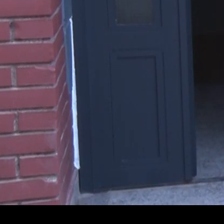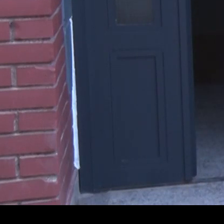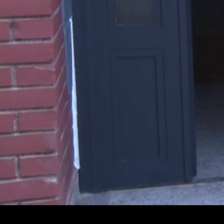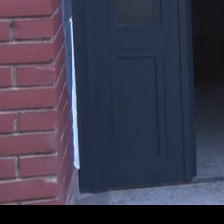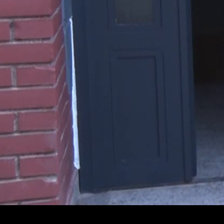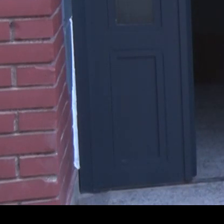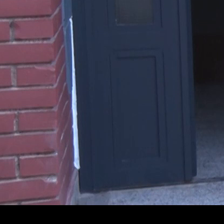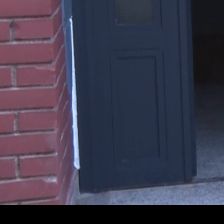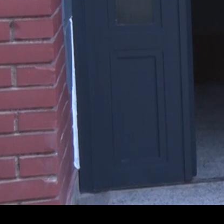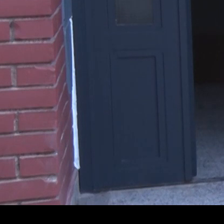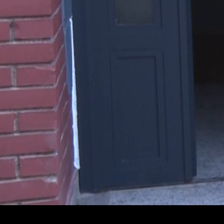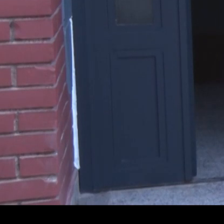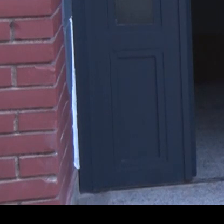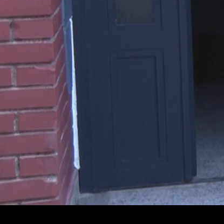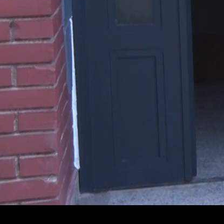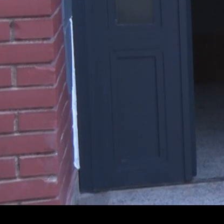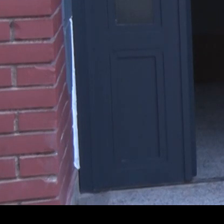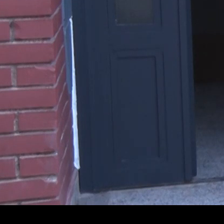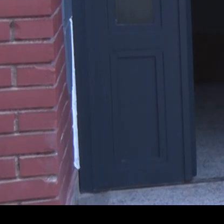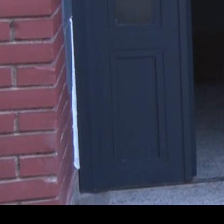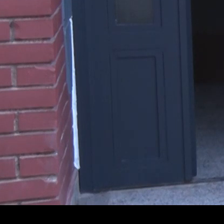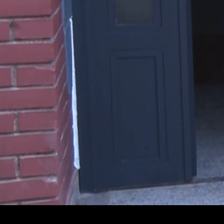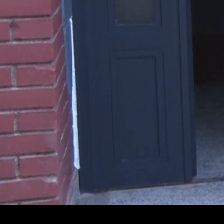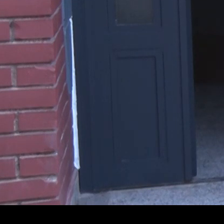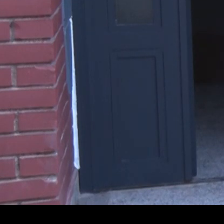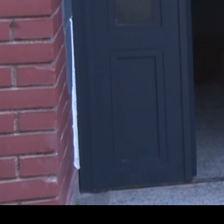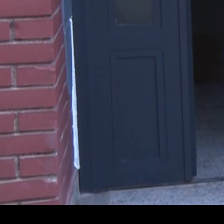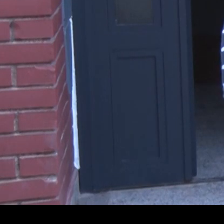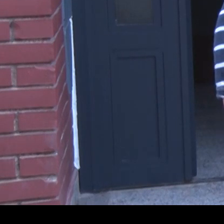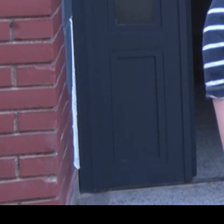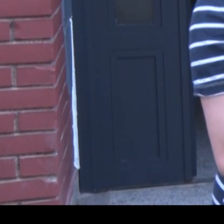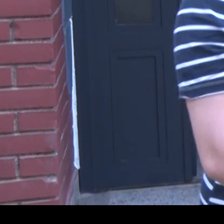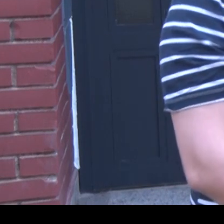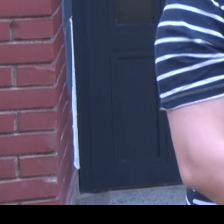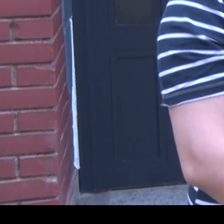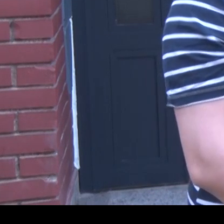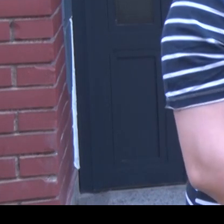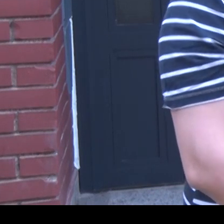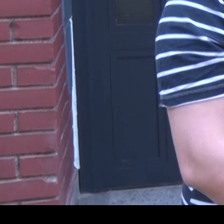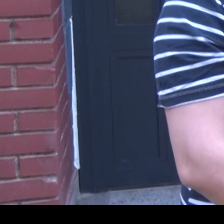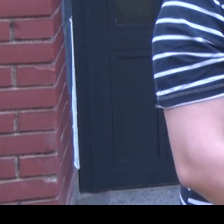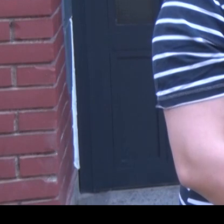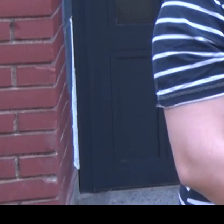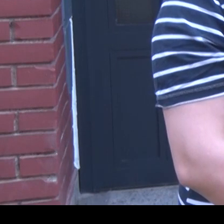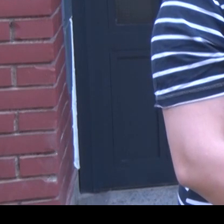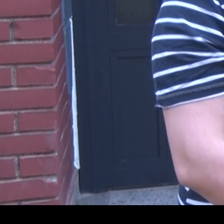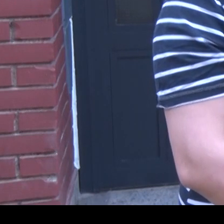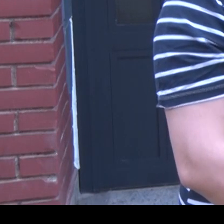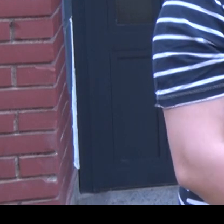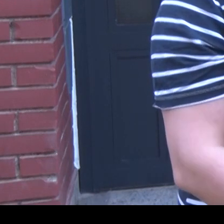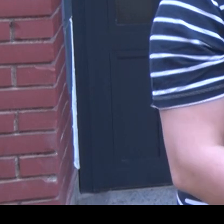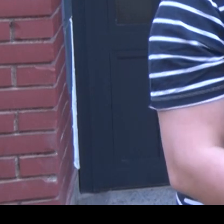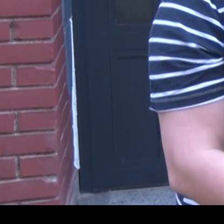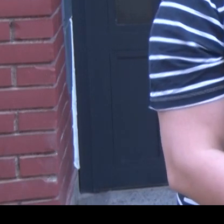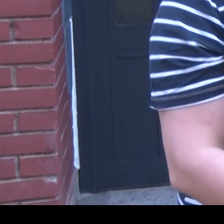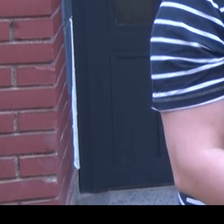mbajtë si familjes. Po shko ku i komunikimit këm hasë probleme. Po unë këtë qendrëm ndërmarjen banesore jam shumë e lumë